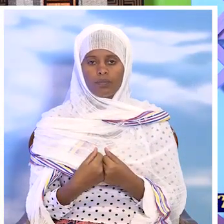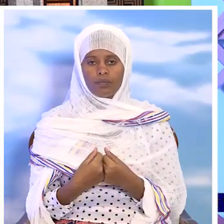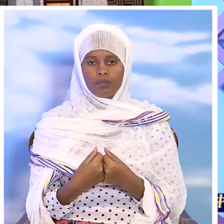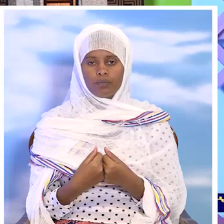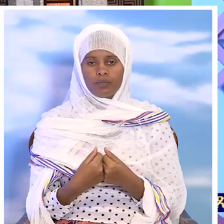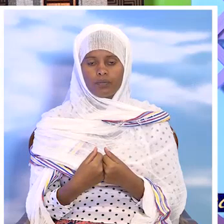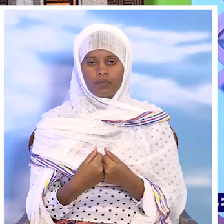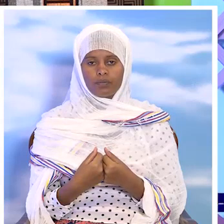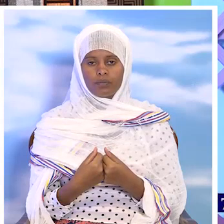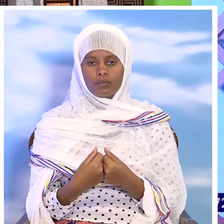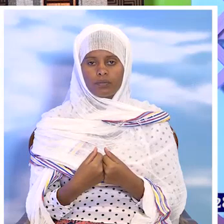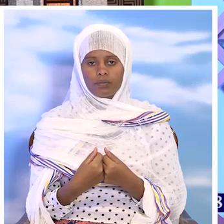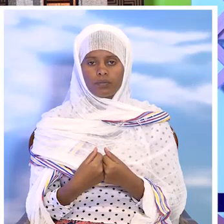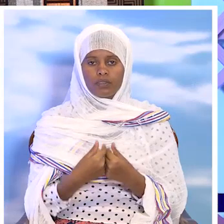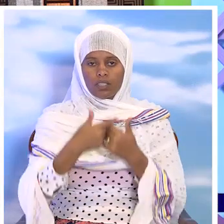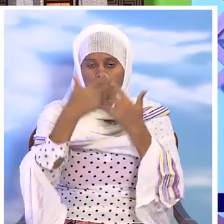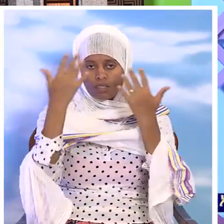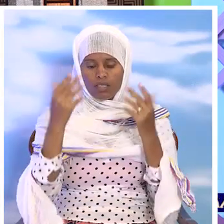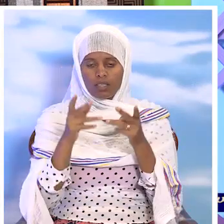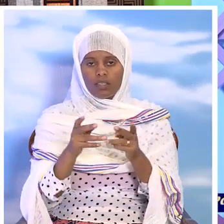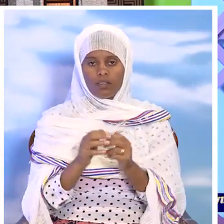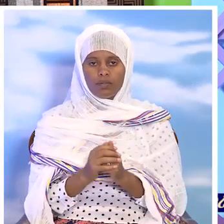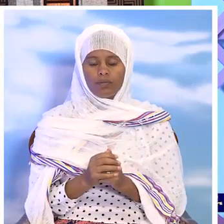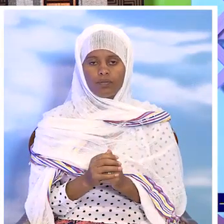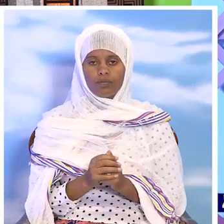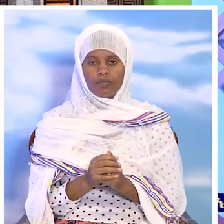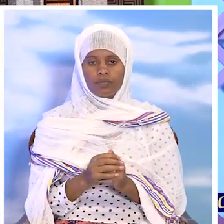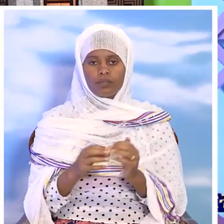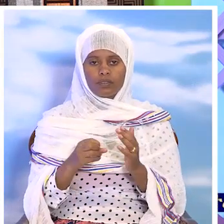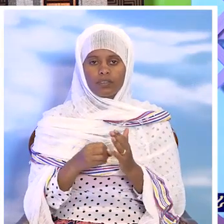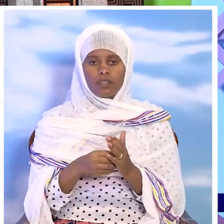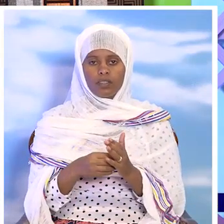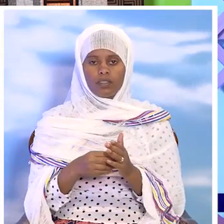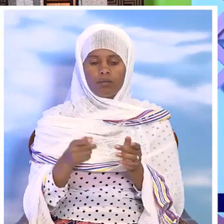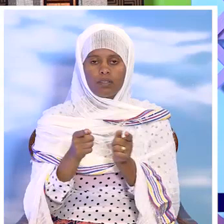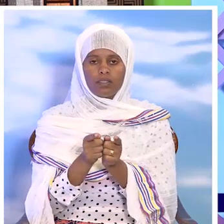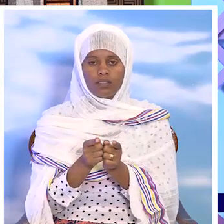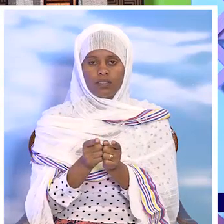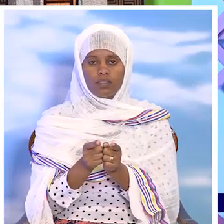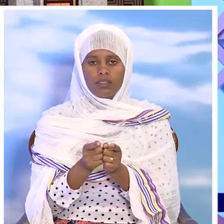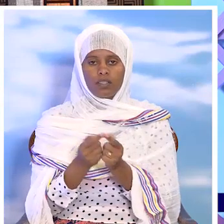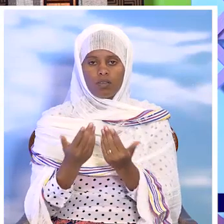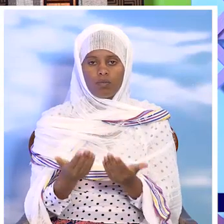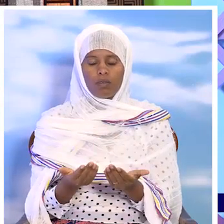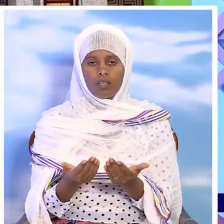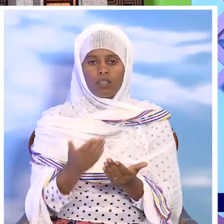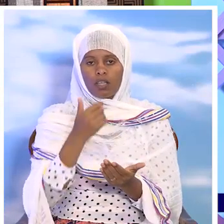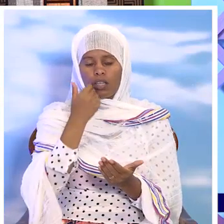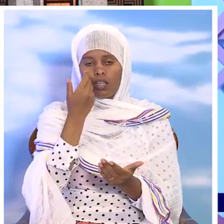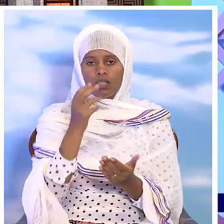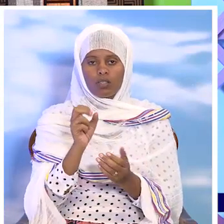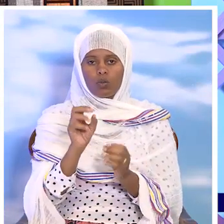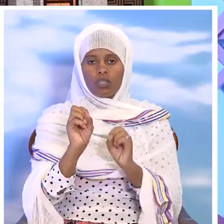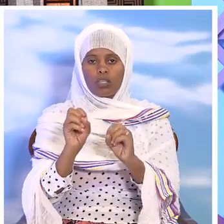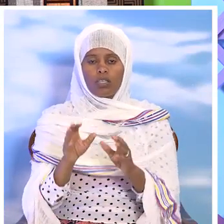ይሃበና ይግለፀና። ስለዚ ብሕፅር ዝበለ ናይ ሎም መዓንቲ ናይ ዕለቱ ወንጀል